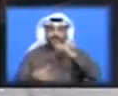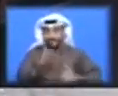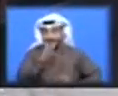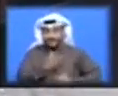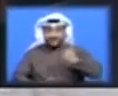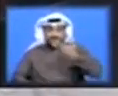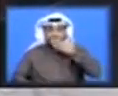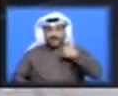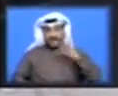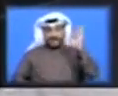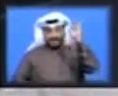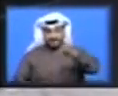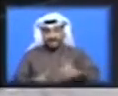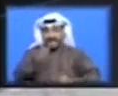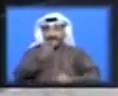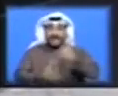مشاركتنا بالنجاح